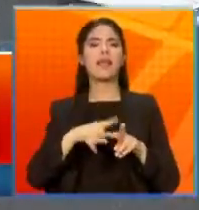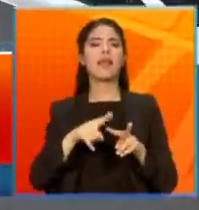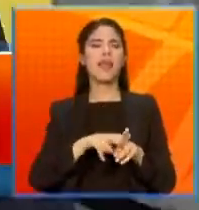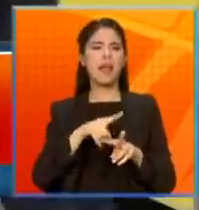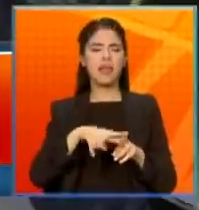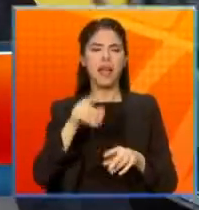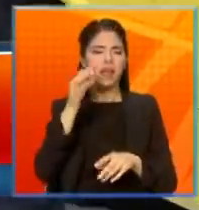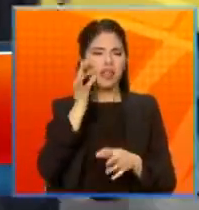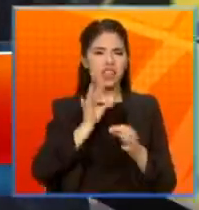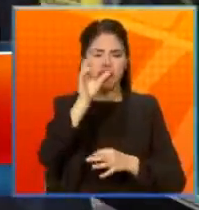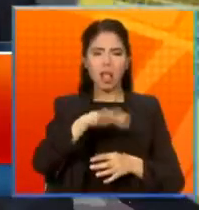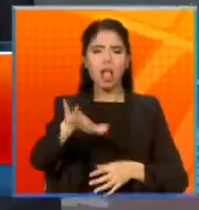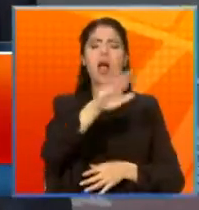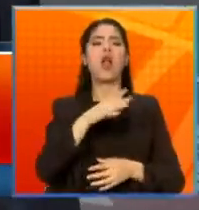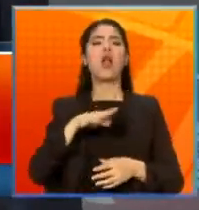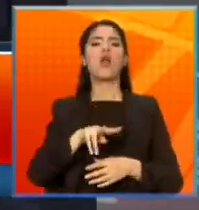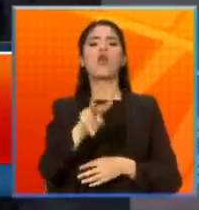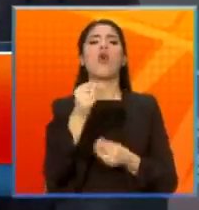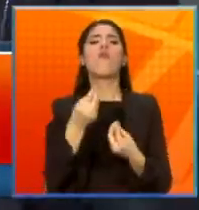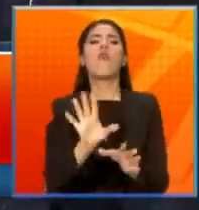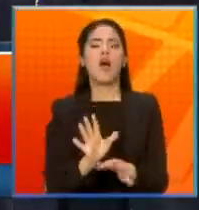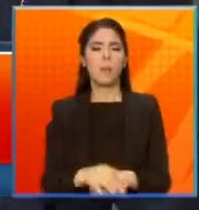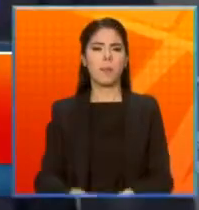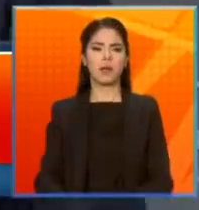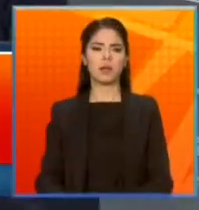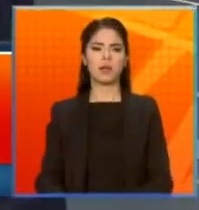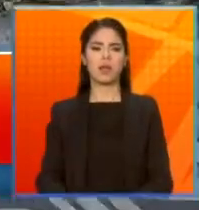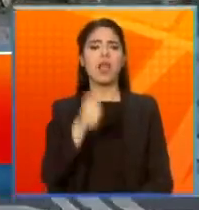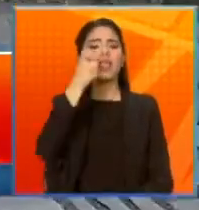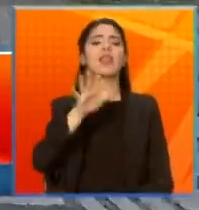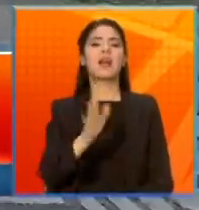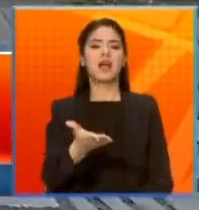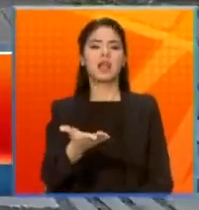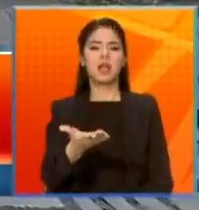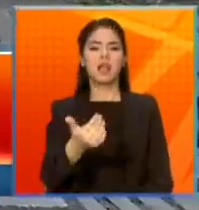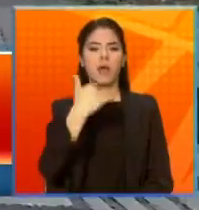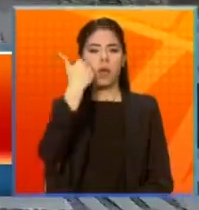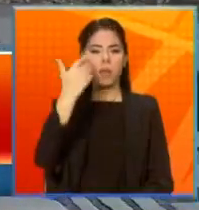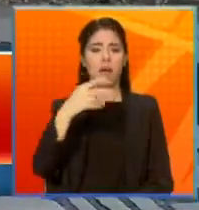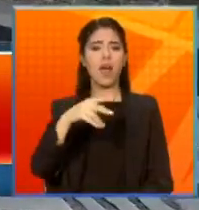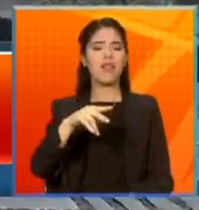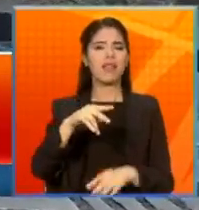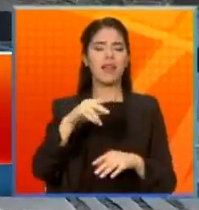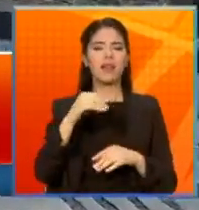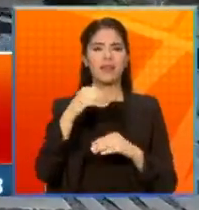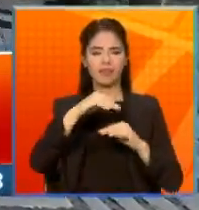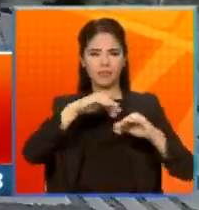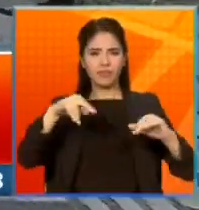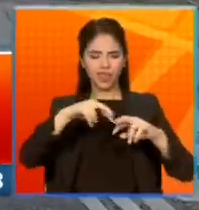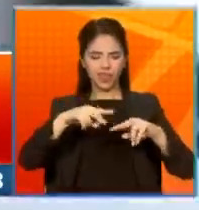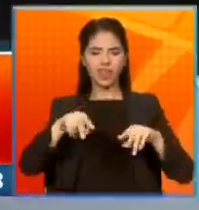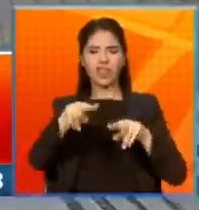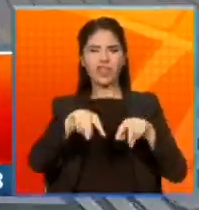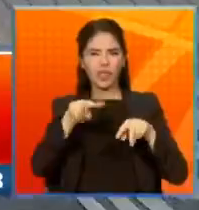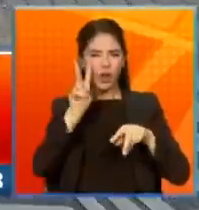yol vermiyor. Şuradan bir adım atıyorum, araç tekrardan durmuyorlar. Dikkat etmiyorlar. Bu beyaz çizgilere geldiğinizde durması gereken sizler